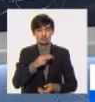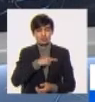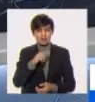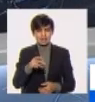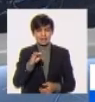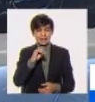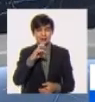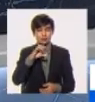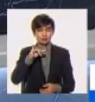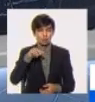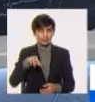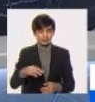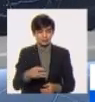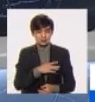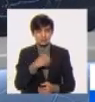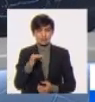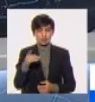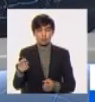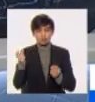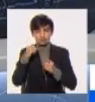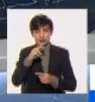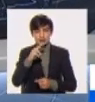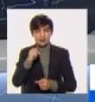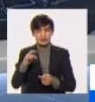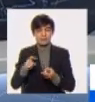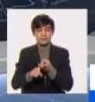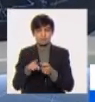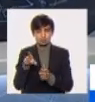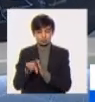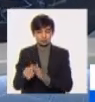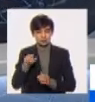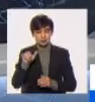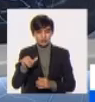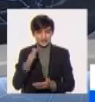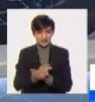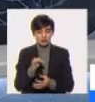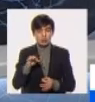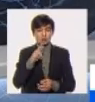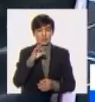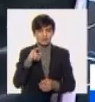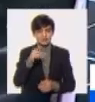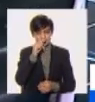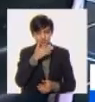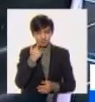инсульта и позже у него выявили коронавирус, то ковид не станут считать основной причиной смерти.